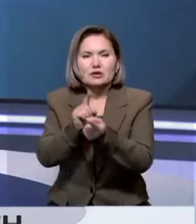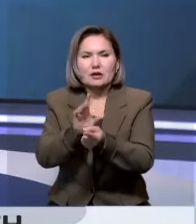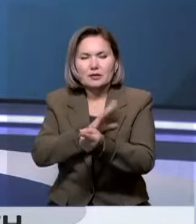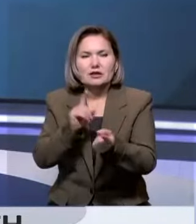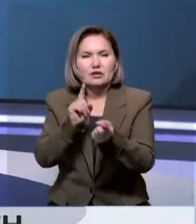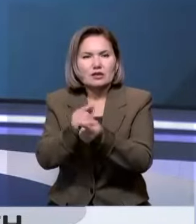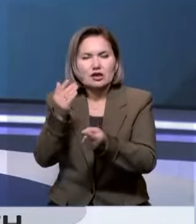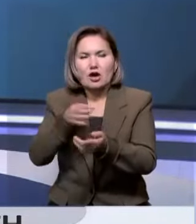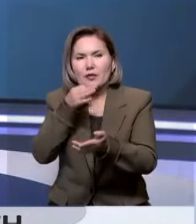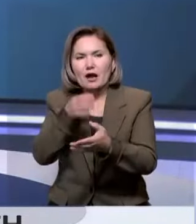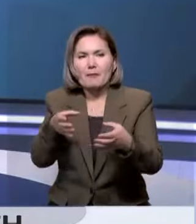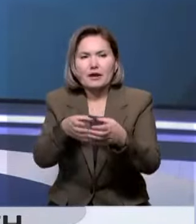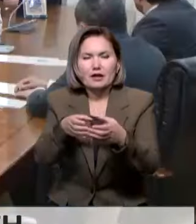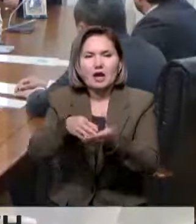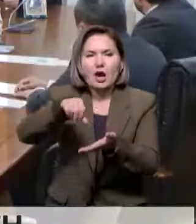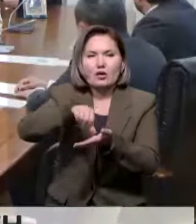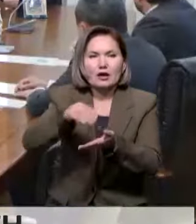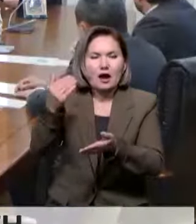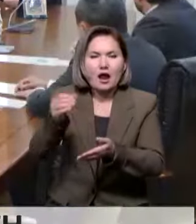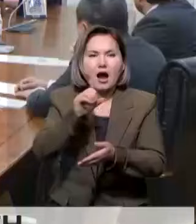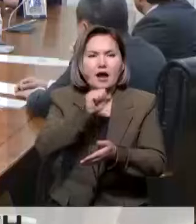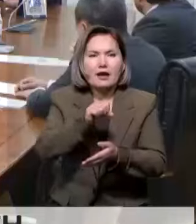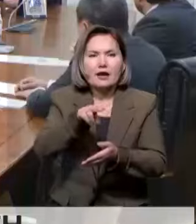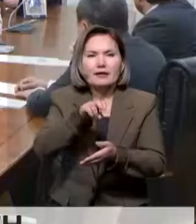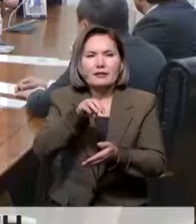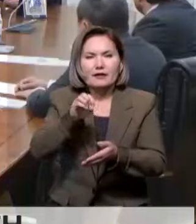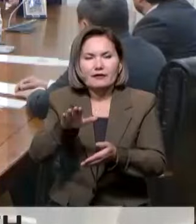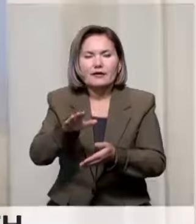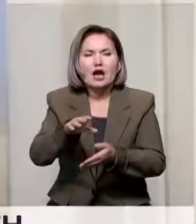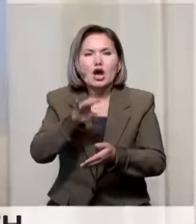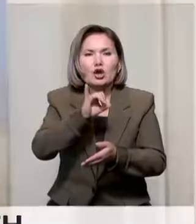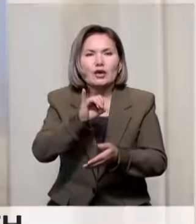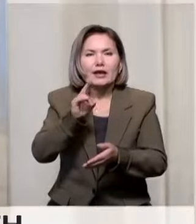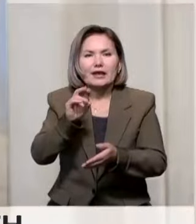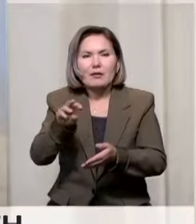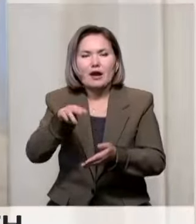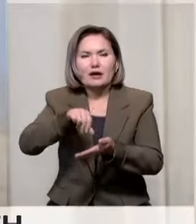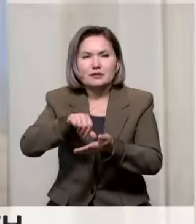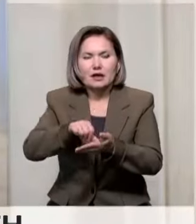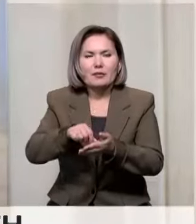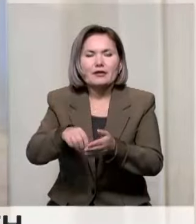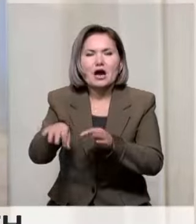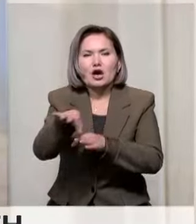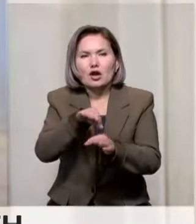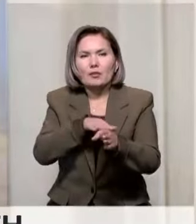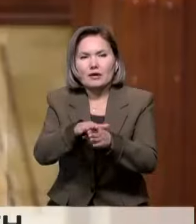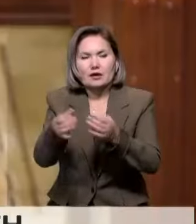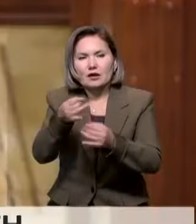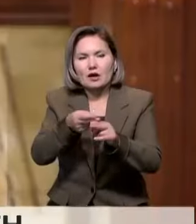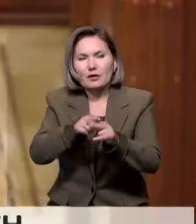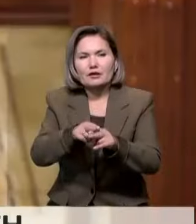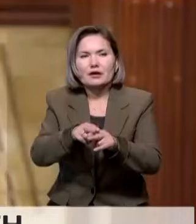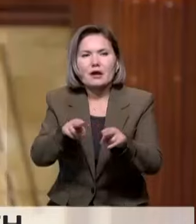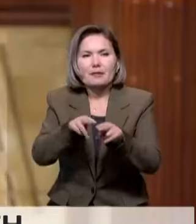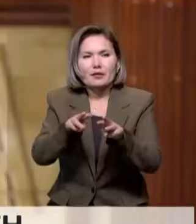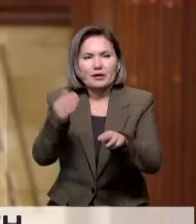жүздесті. Кездесуге жауапты компаниялардың өкілдері Александр Демидов пен Юрий Ким қатысты. Тараптар ортақ жоба жайын талқылады.